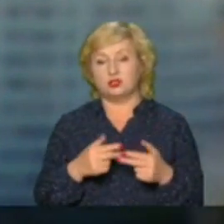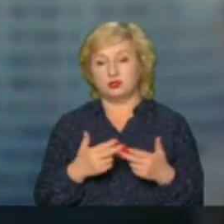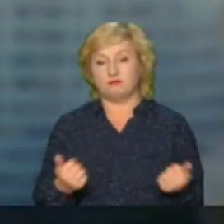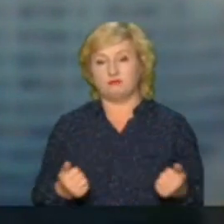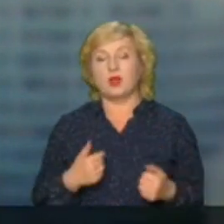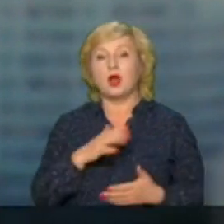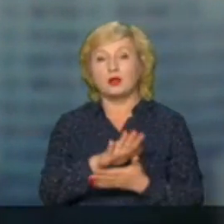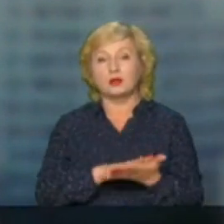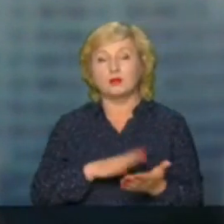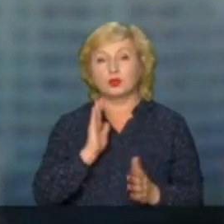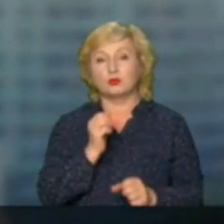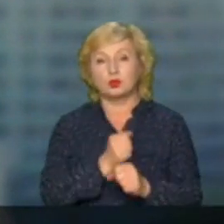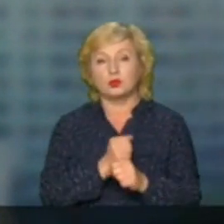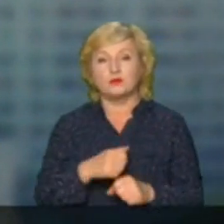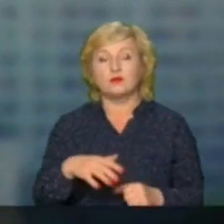а далі вже будемо робити все, що для того треба.